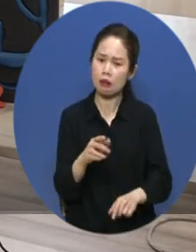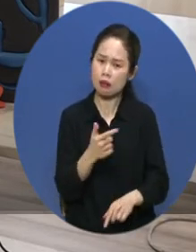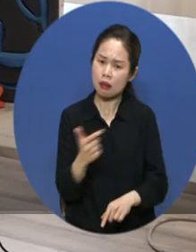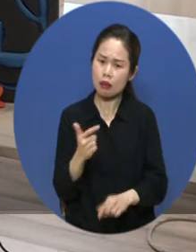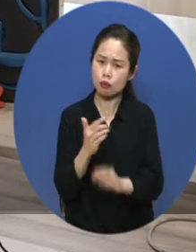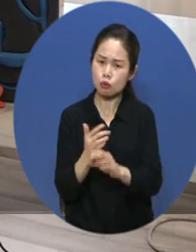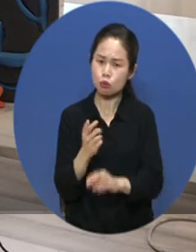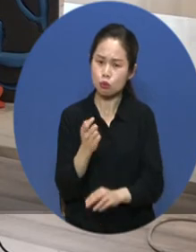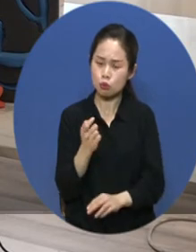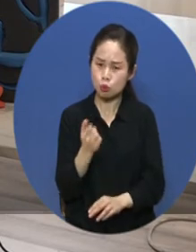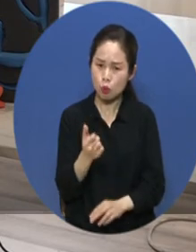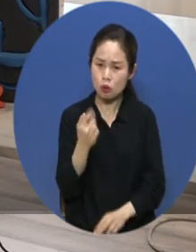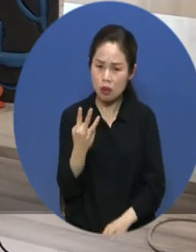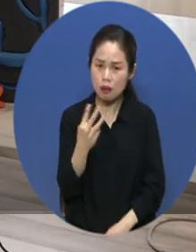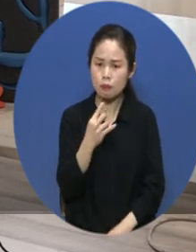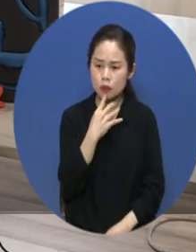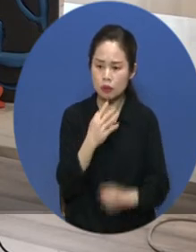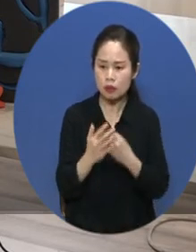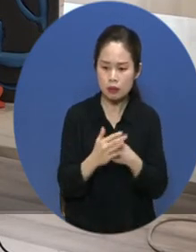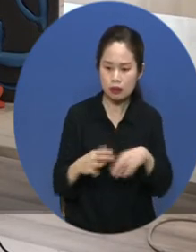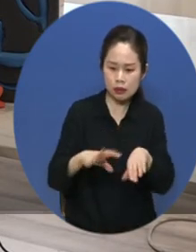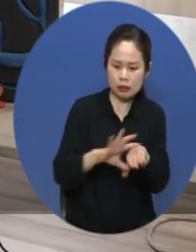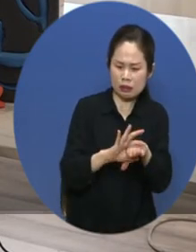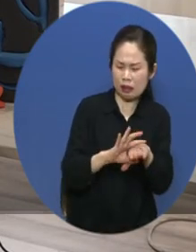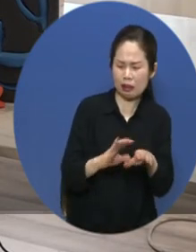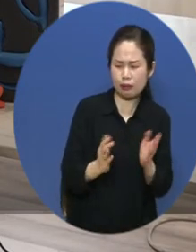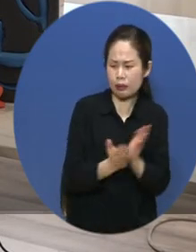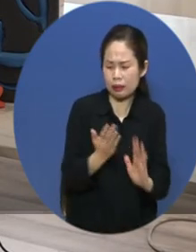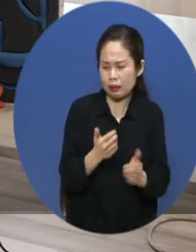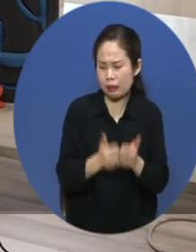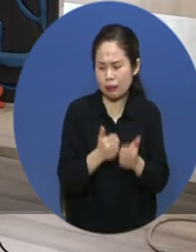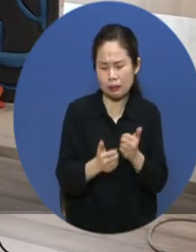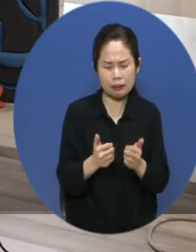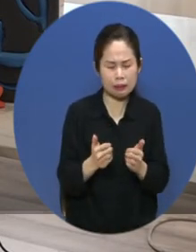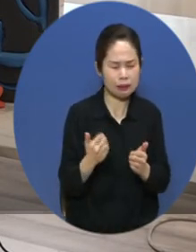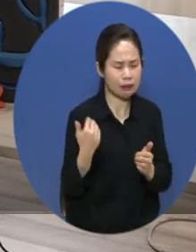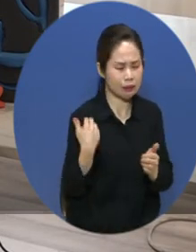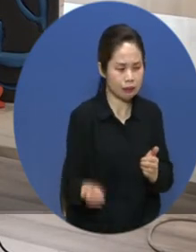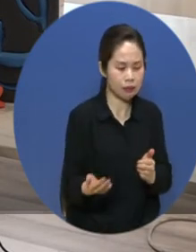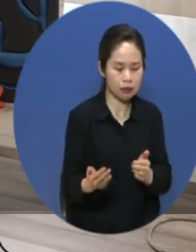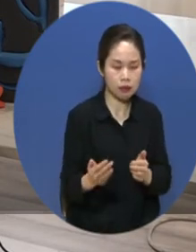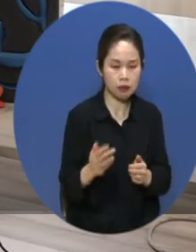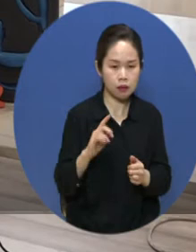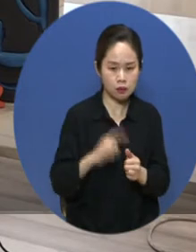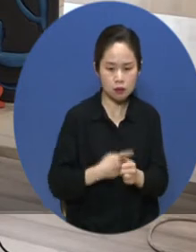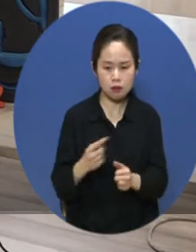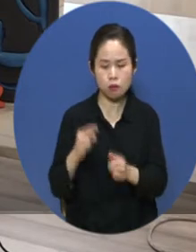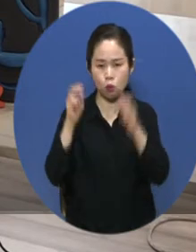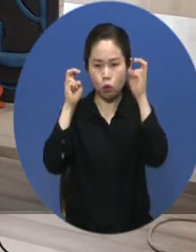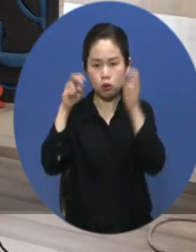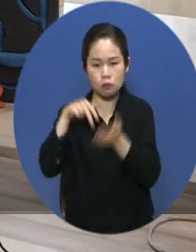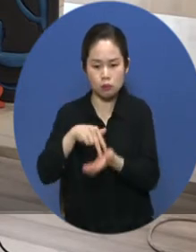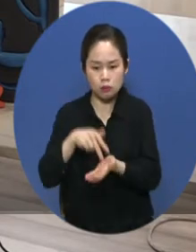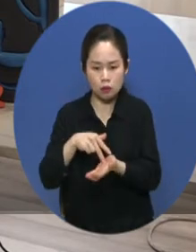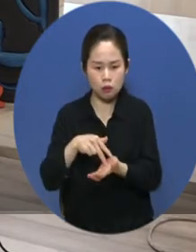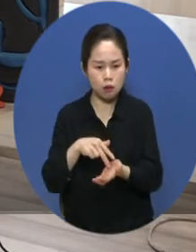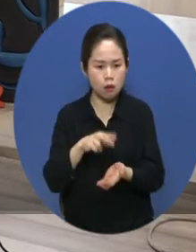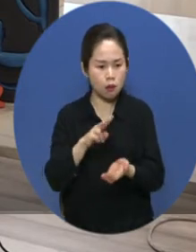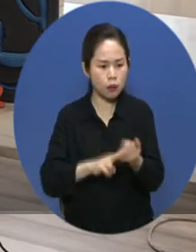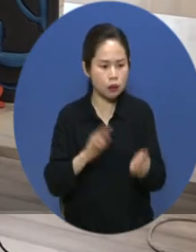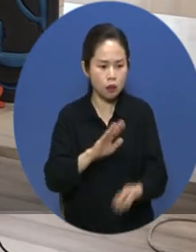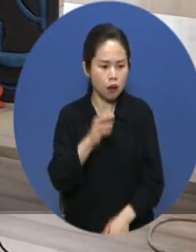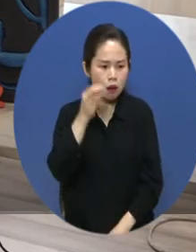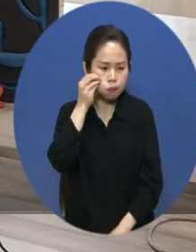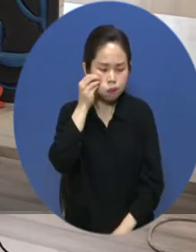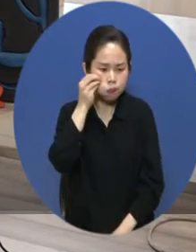않는 문제들이 발생을 하더라고요. 그렇게 되다 보니까 결국에는 기업에서는 채산성의 문제로 제작을 하지 않게 되는